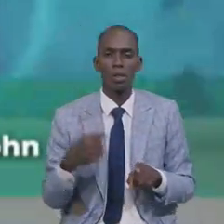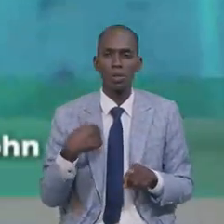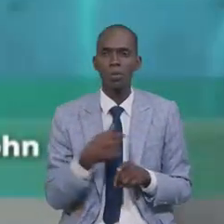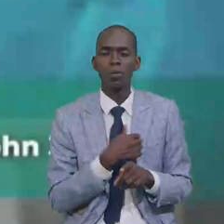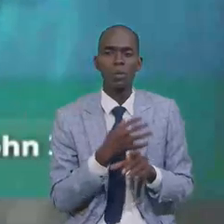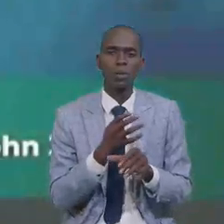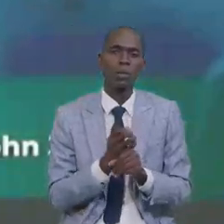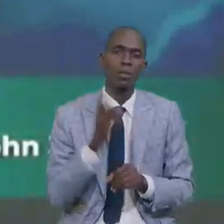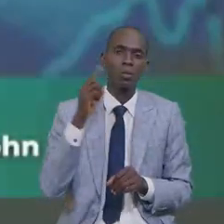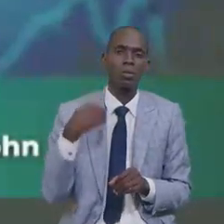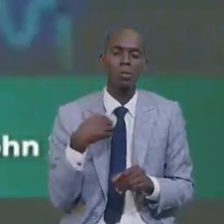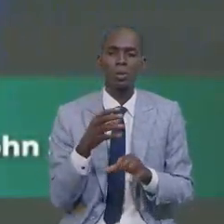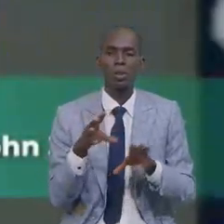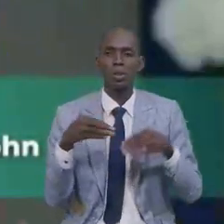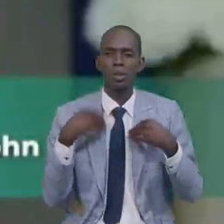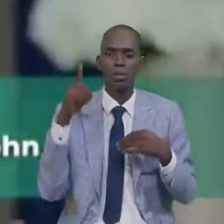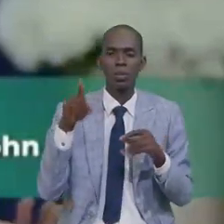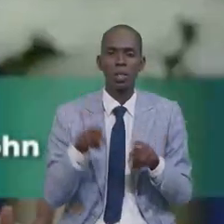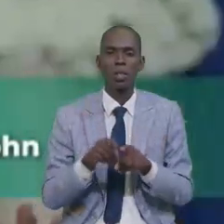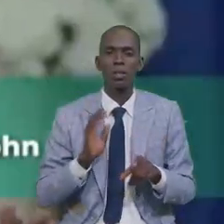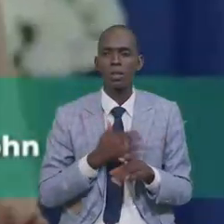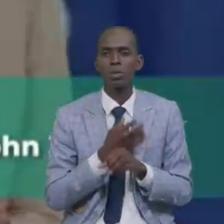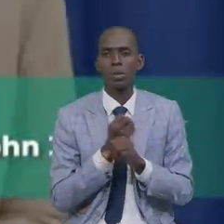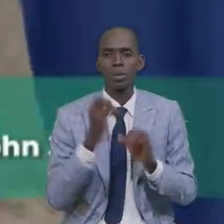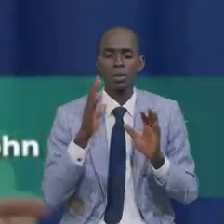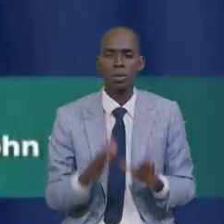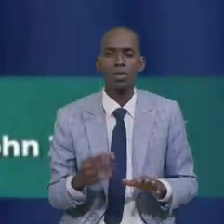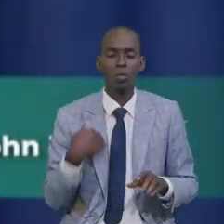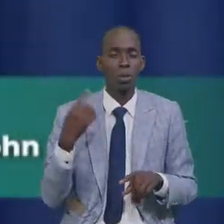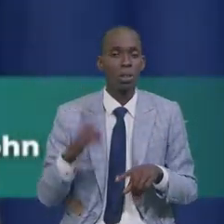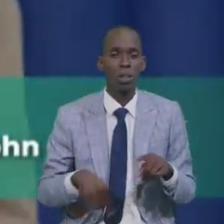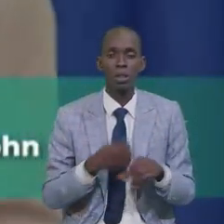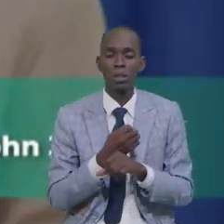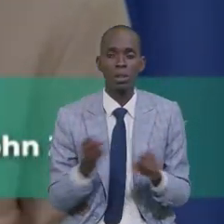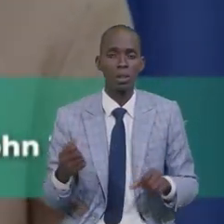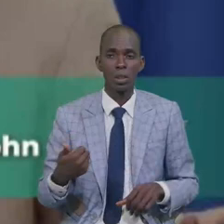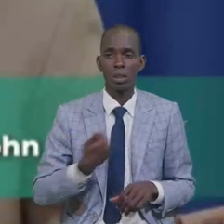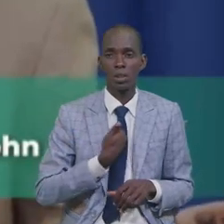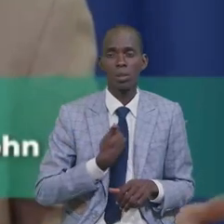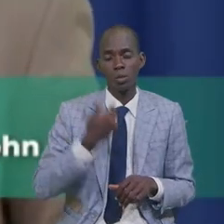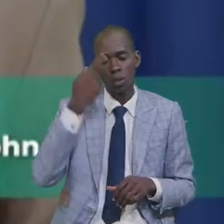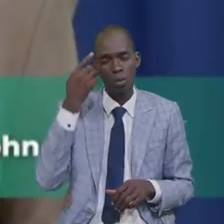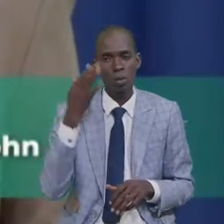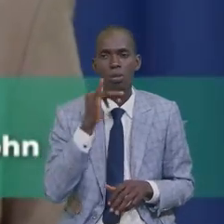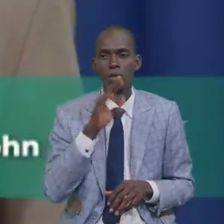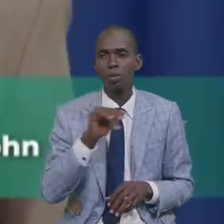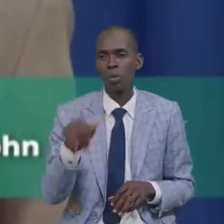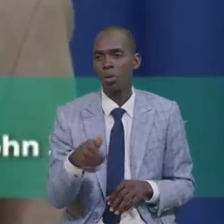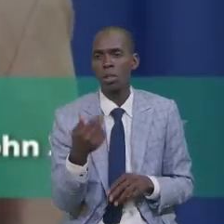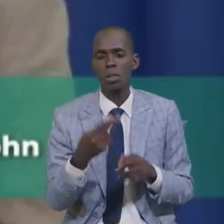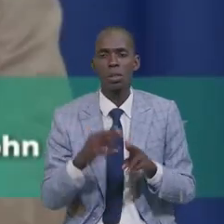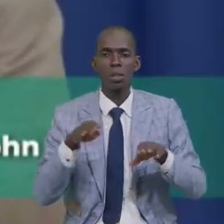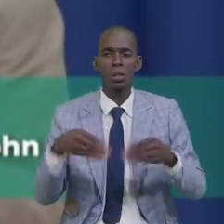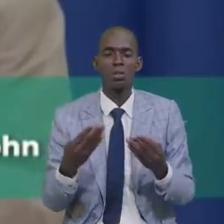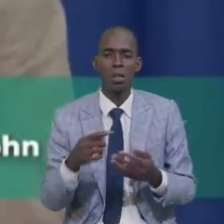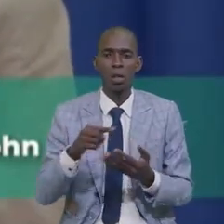Comme nous le recevons comme sauveur. Nous ne pouvons pas nous sauver nous-mêmes, parce qu'il n'y a pas un autre nom qui a été donné